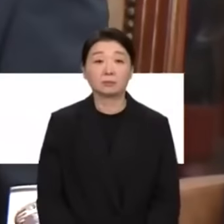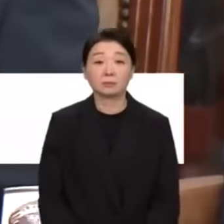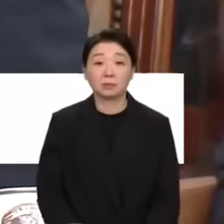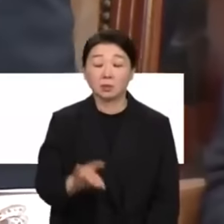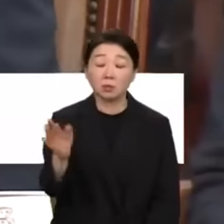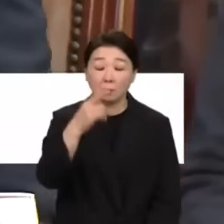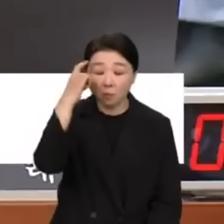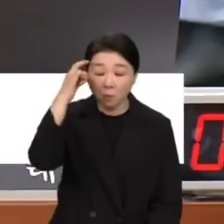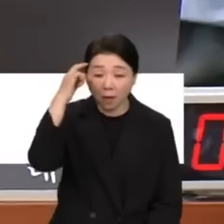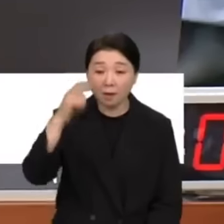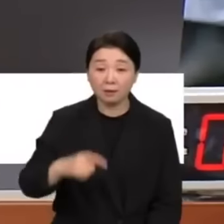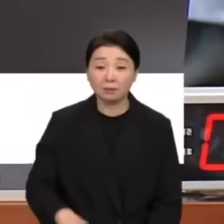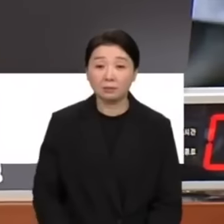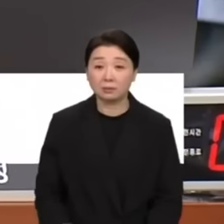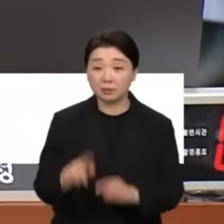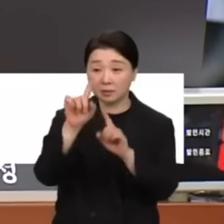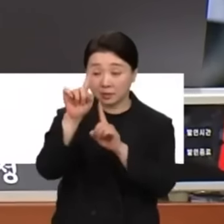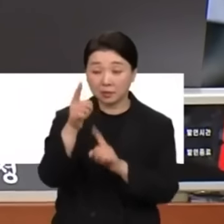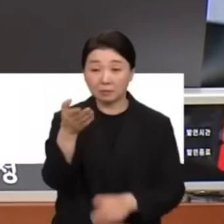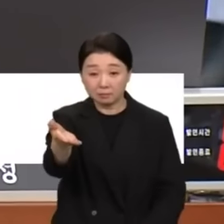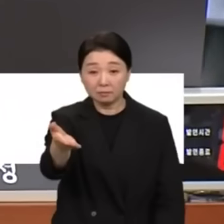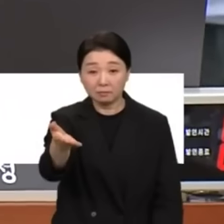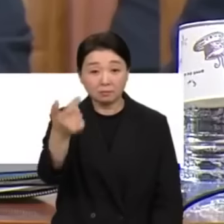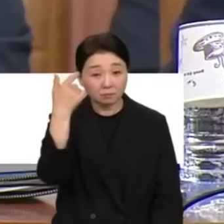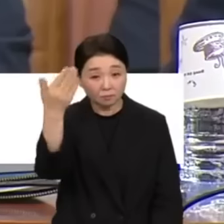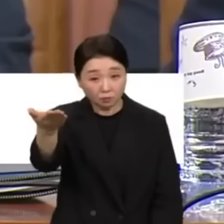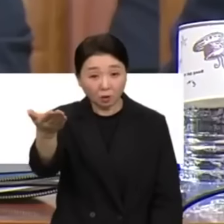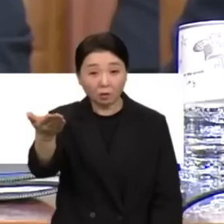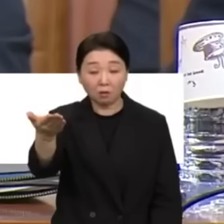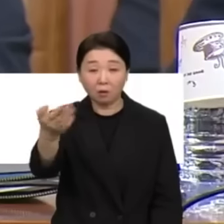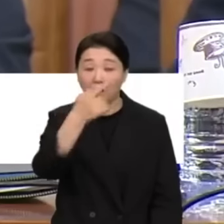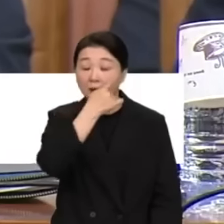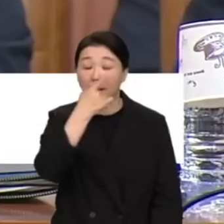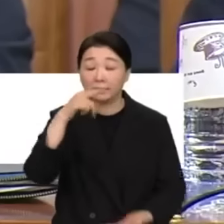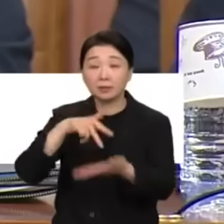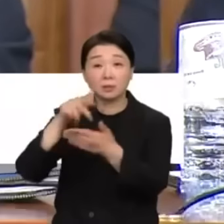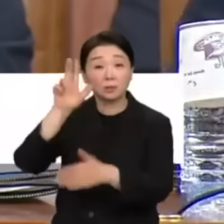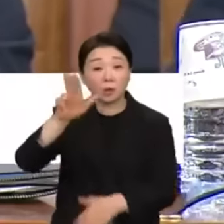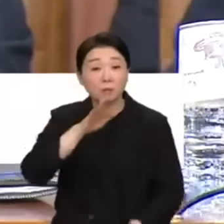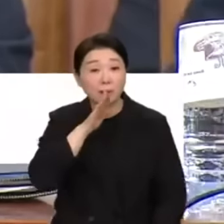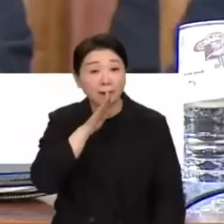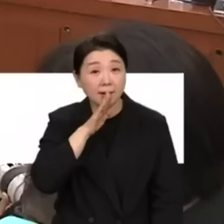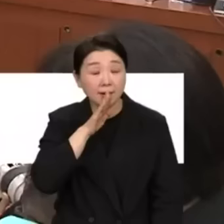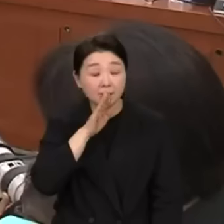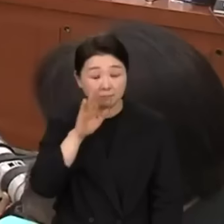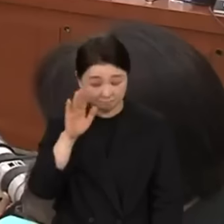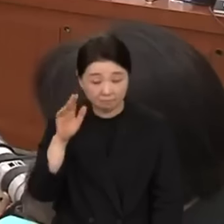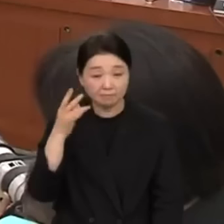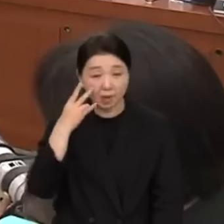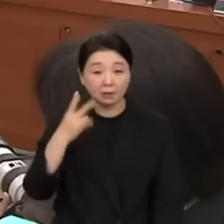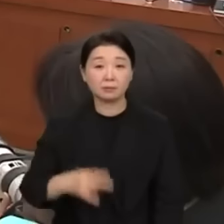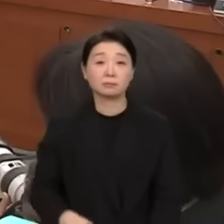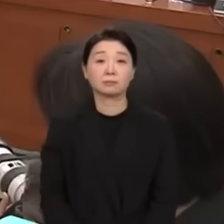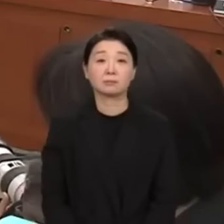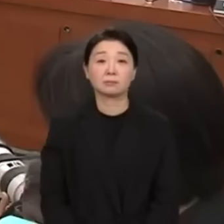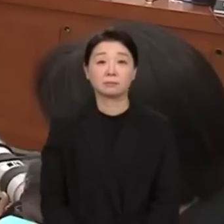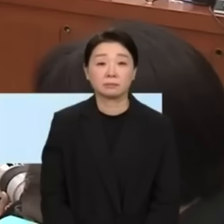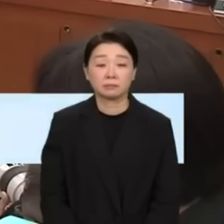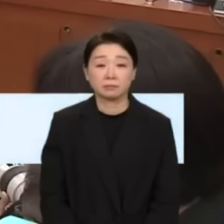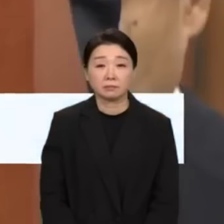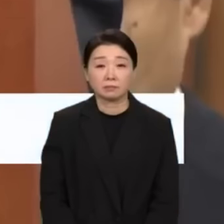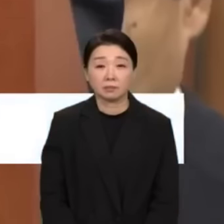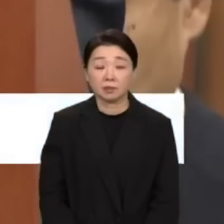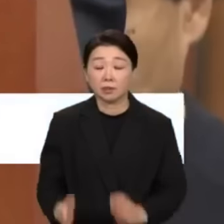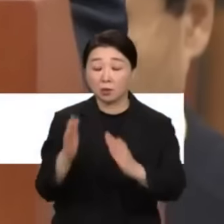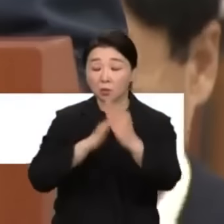왜 이러십니까? 이종섭 증인에게 묻겠습니다. 증인 선서를 거부하시겠습니까? 네. 공수처와 경찰 수사를 받고